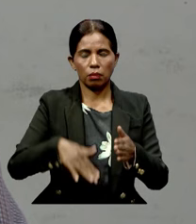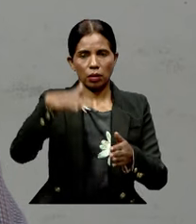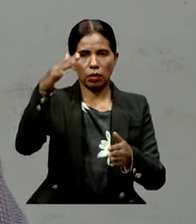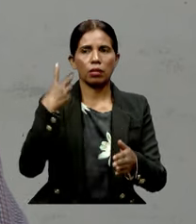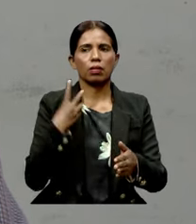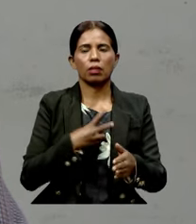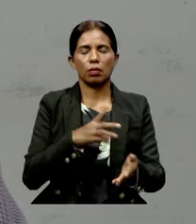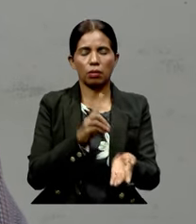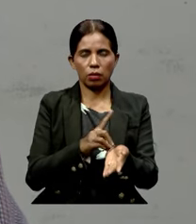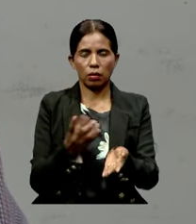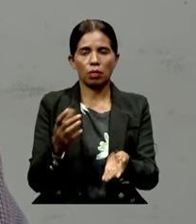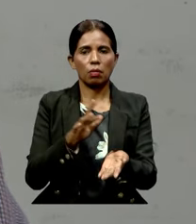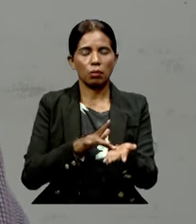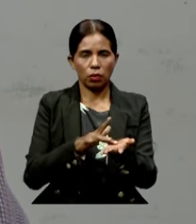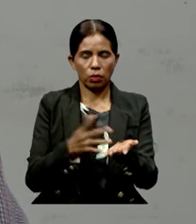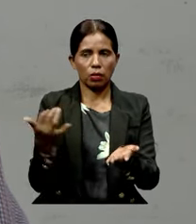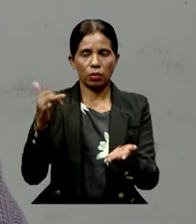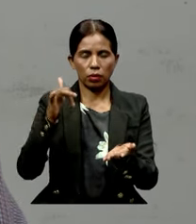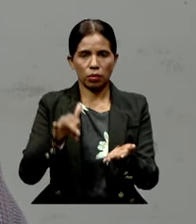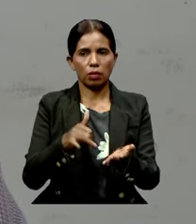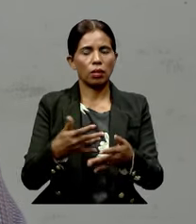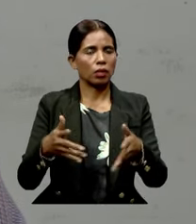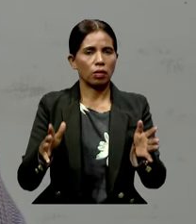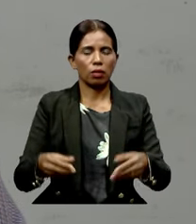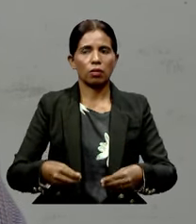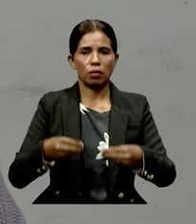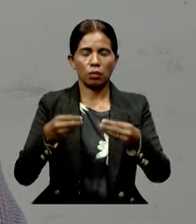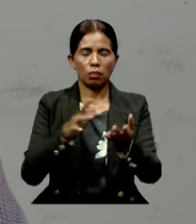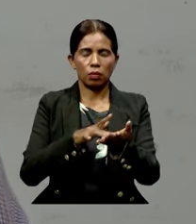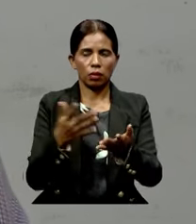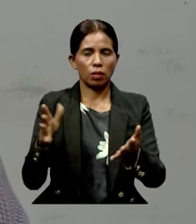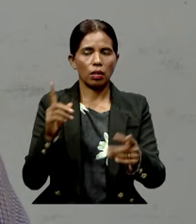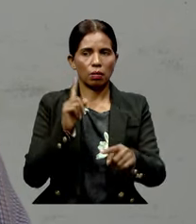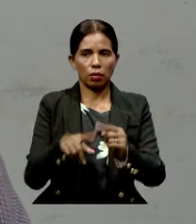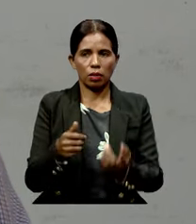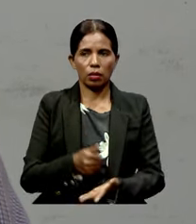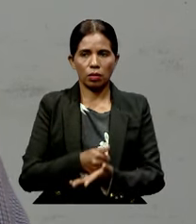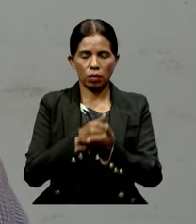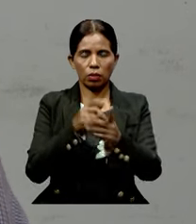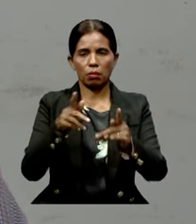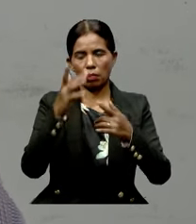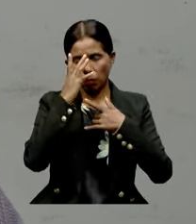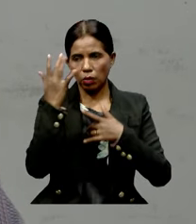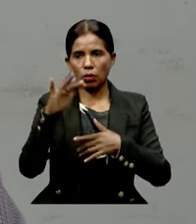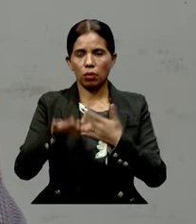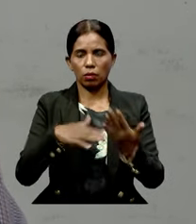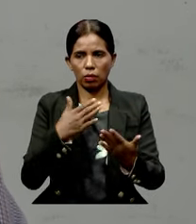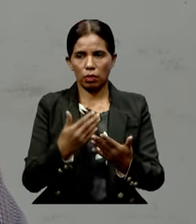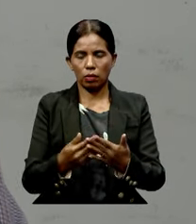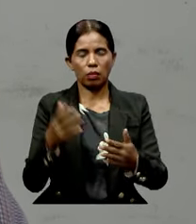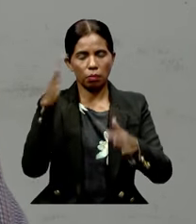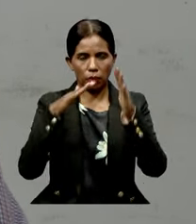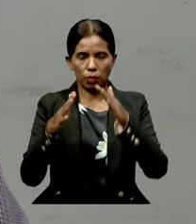nih medikamentus nebe sub limitado fornesimento nebe limitar la suficiente total tratamento buat nih pasien sir ini masih